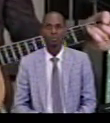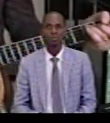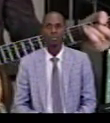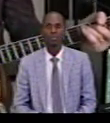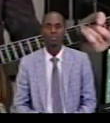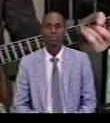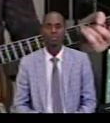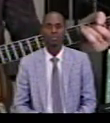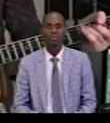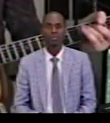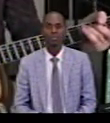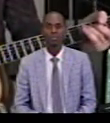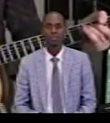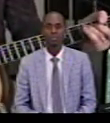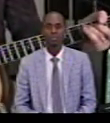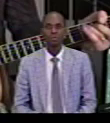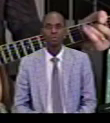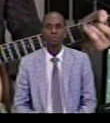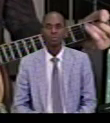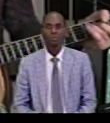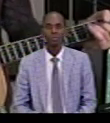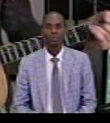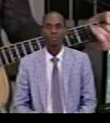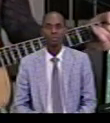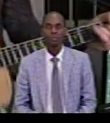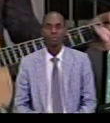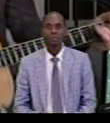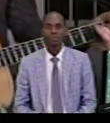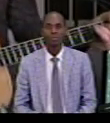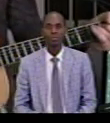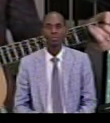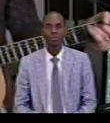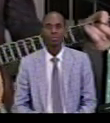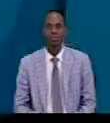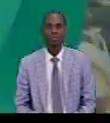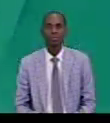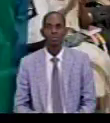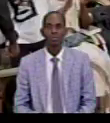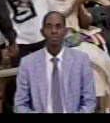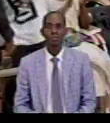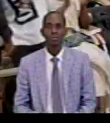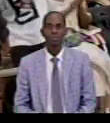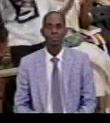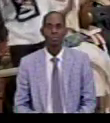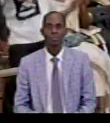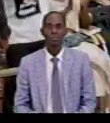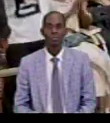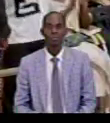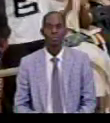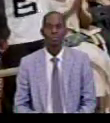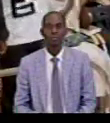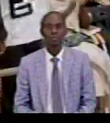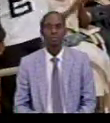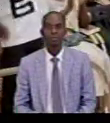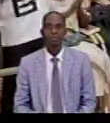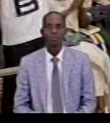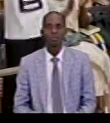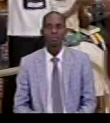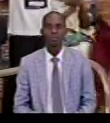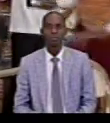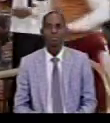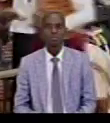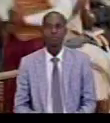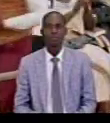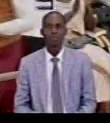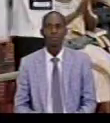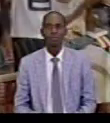qu'on peut l'acclamer en ce moment? Et nous voulons en profiter pour vraiment chaleureusement remercier Dr.